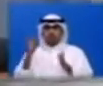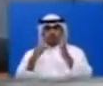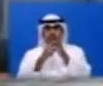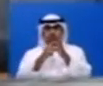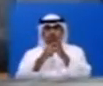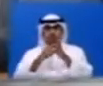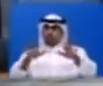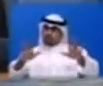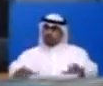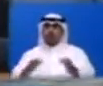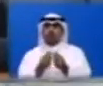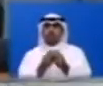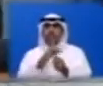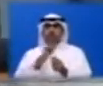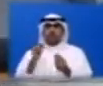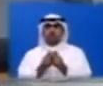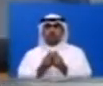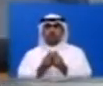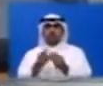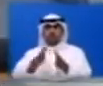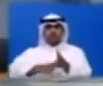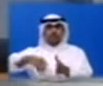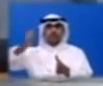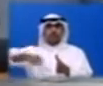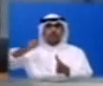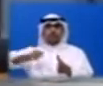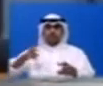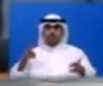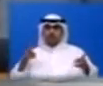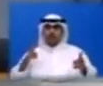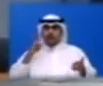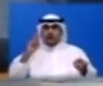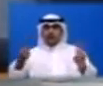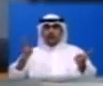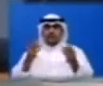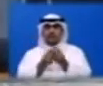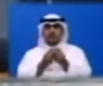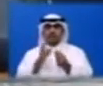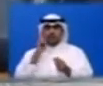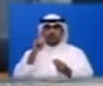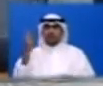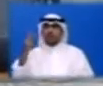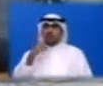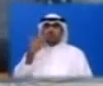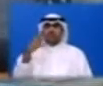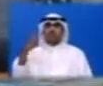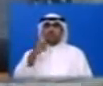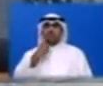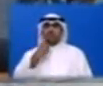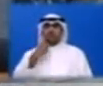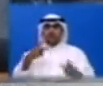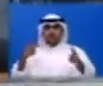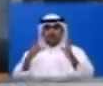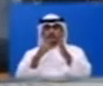باقن نحتفل تحتفل الامان العامه كعادتها السنويه في ذكرى 52 سنه على الدستور